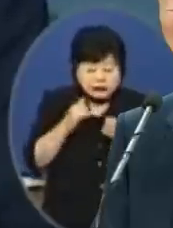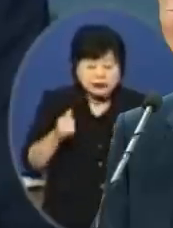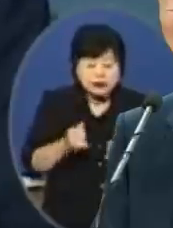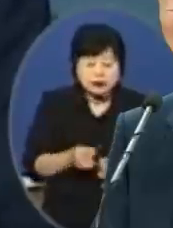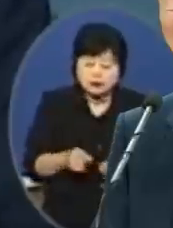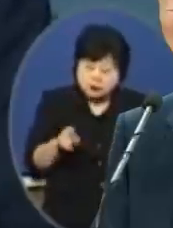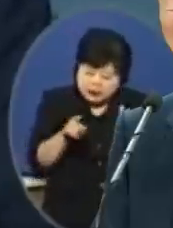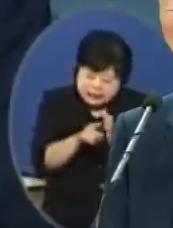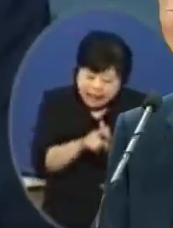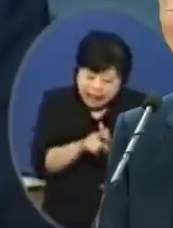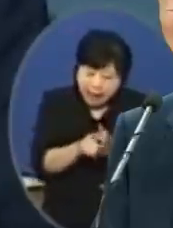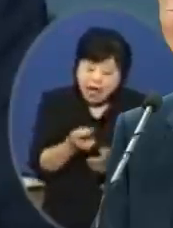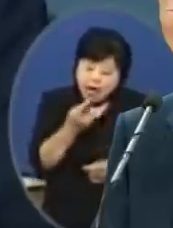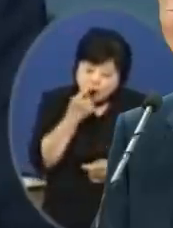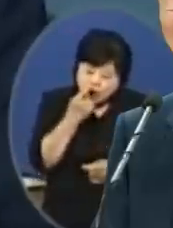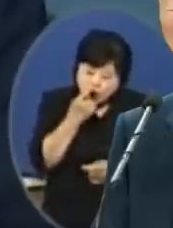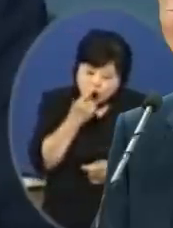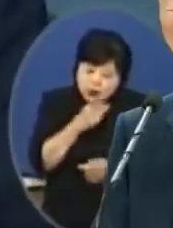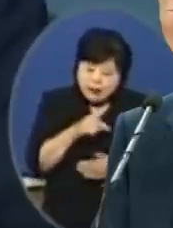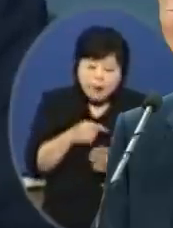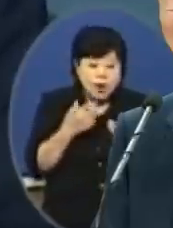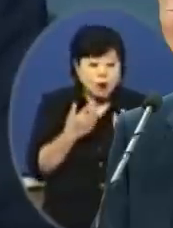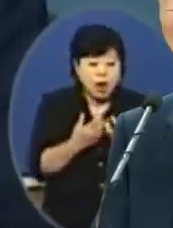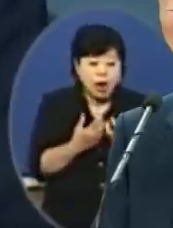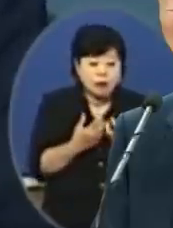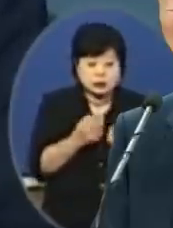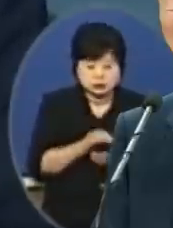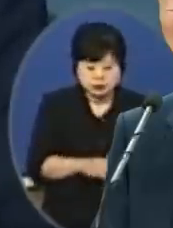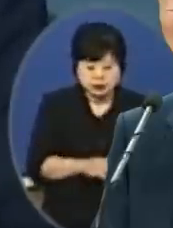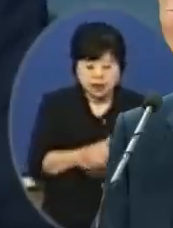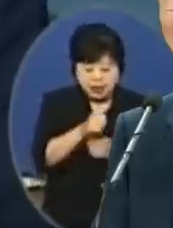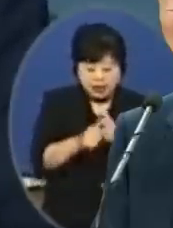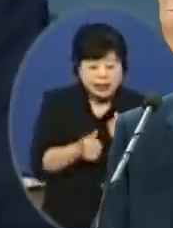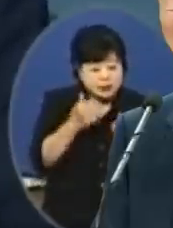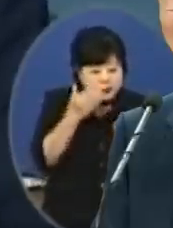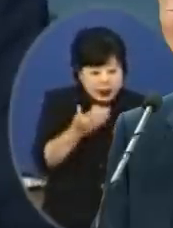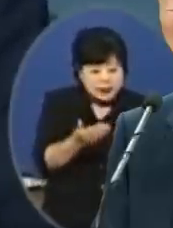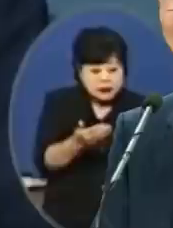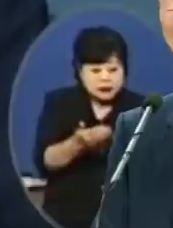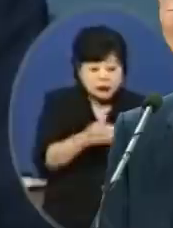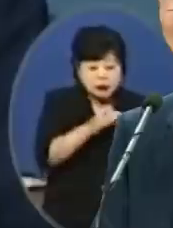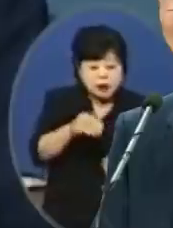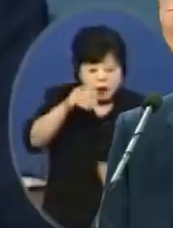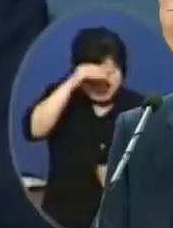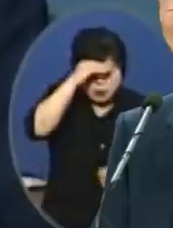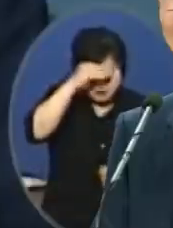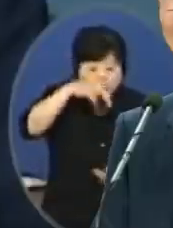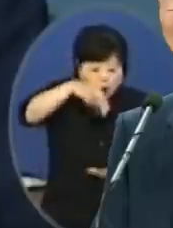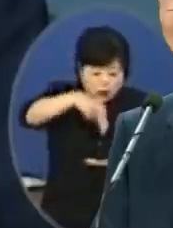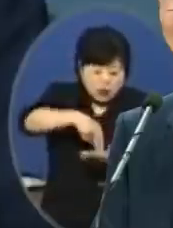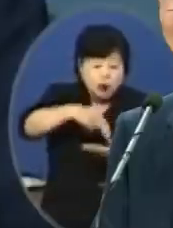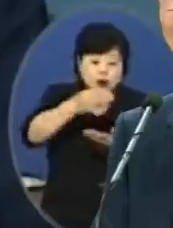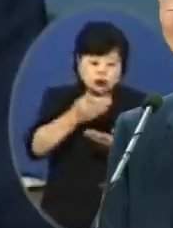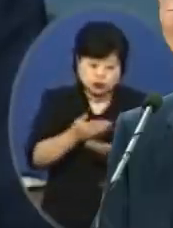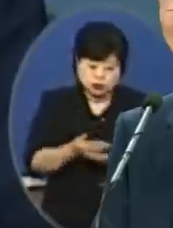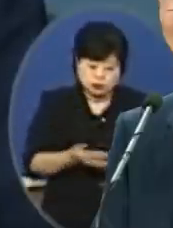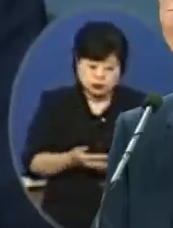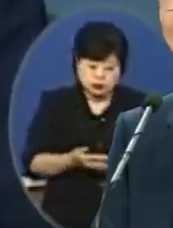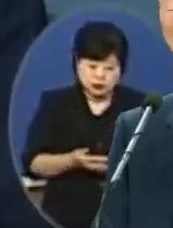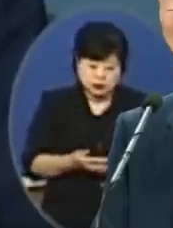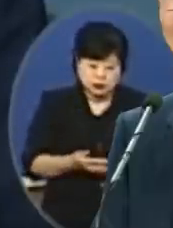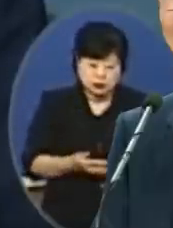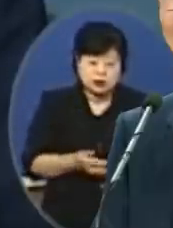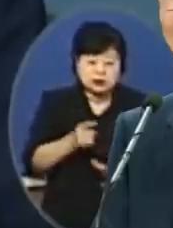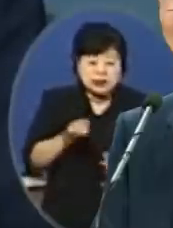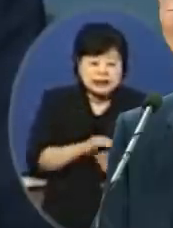한국을 배우자. 그 마음이 팽배하고 되어 있는 것입니다. 그것은 하나님께서 우리를 모범으로 세워주신 것입니다. 제가